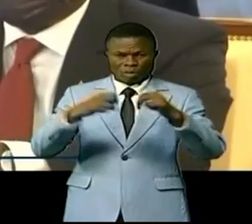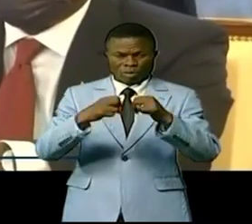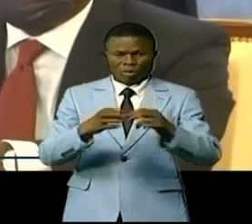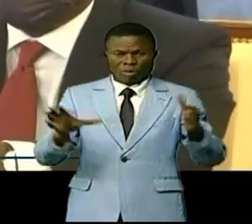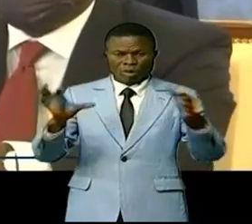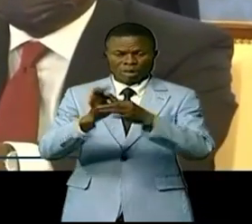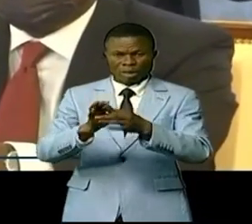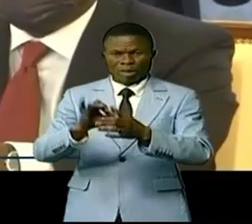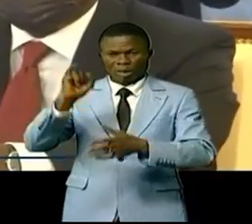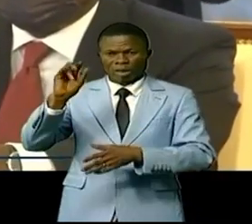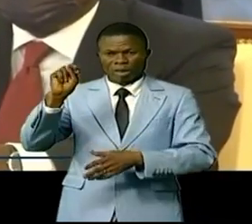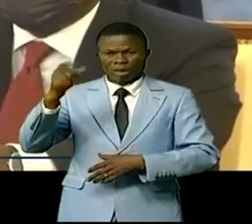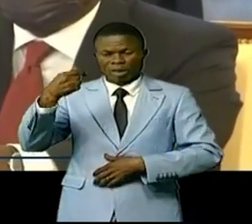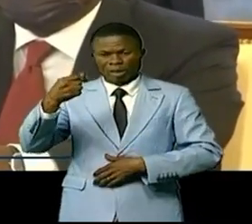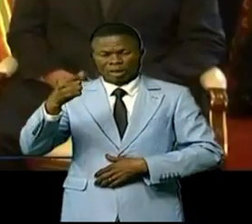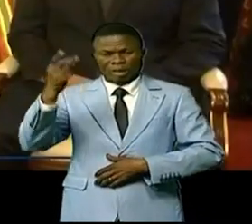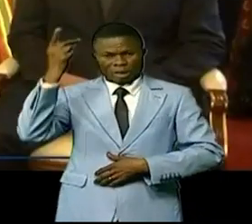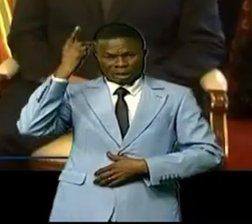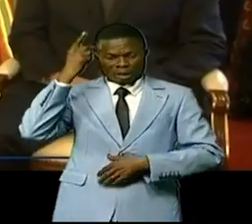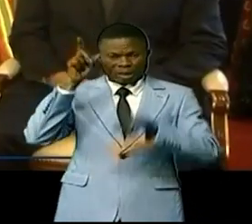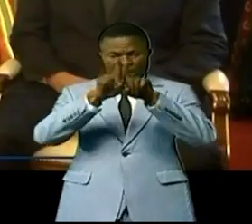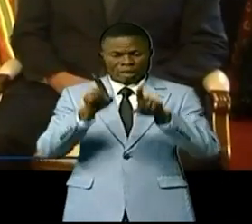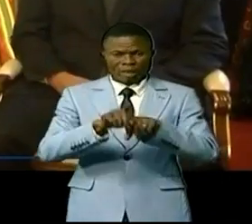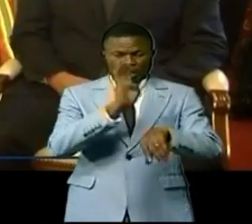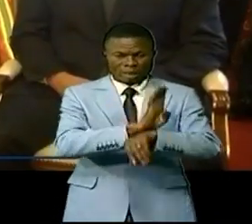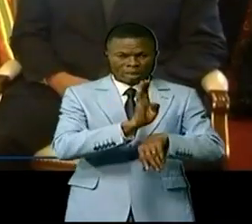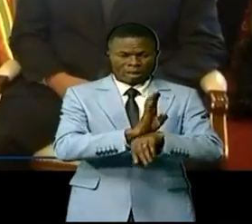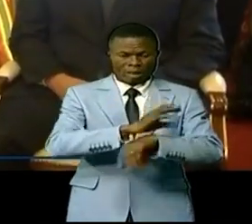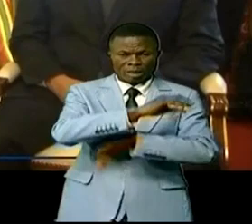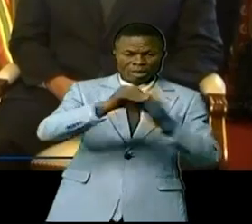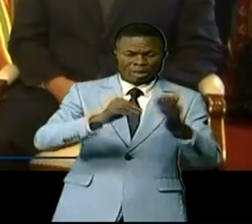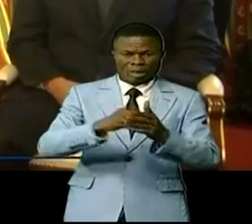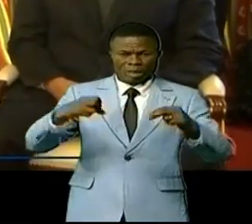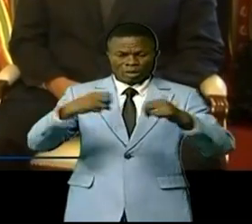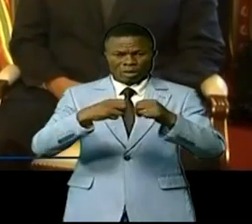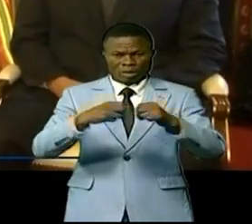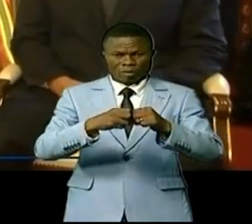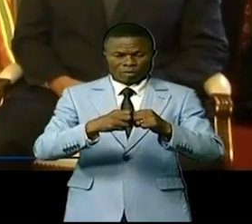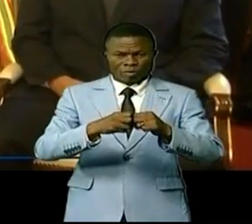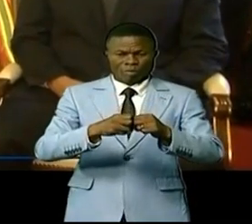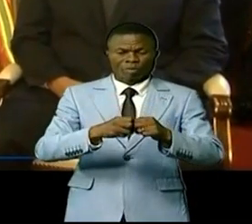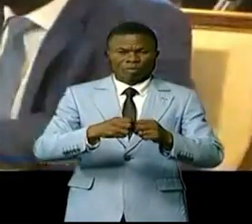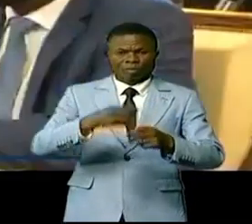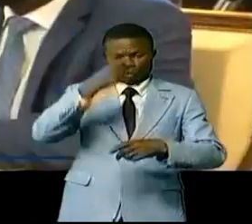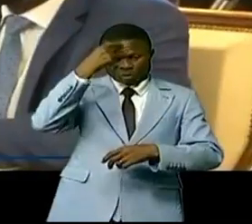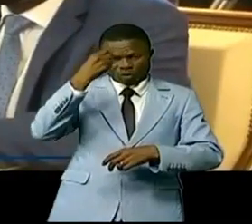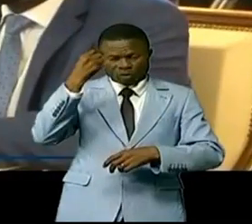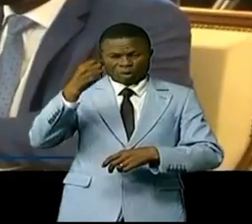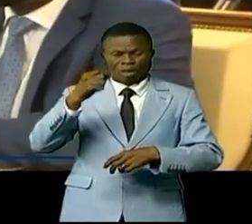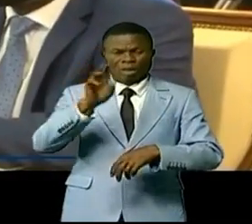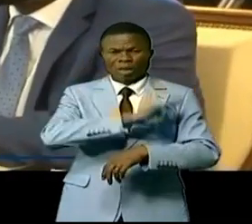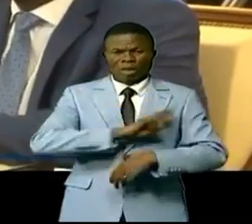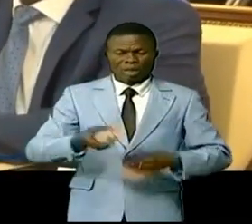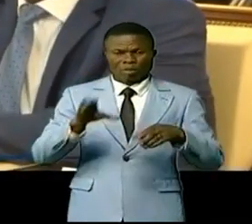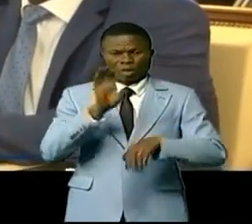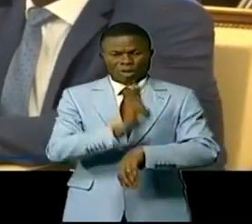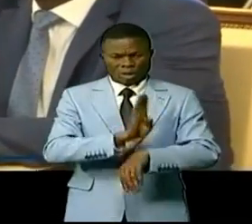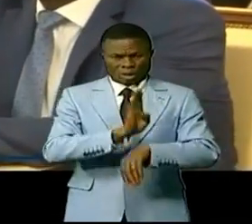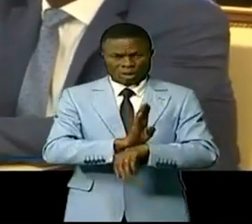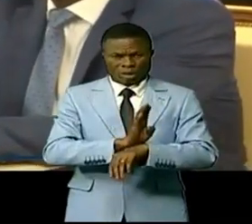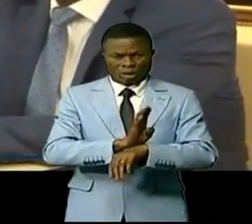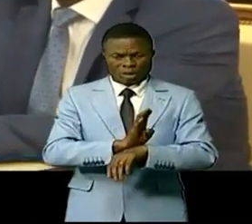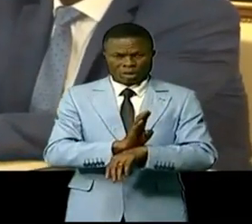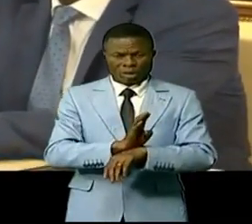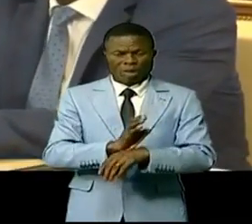Inga Kinshasa en RDC et Brazzaville Centrale Électrique de Pointe-Noire en République du Congo devrait alimenter